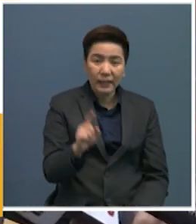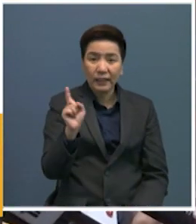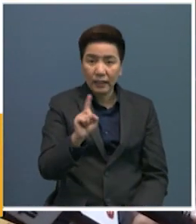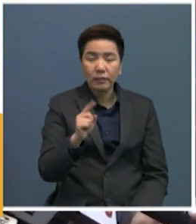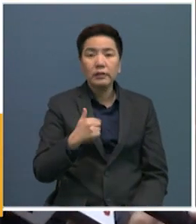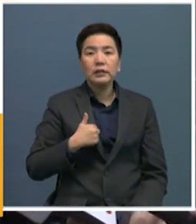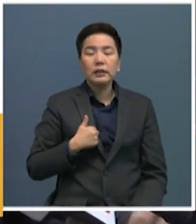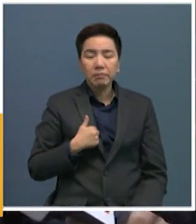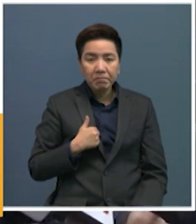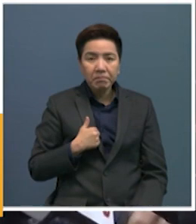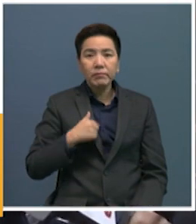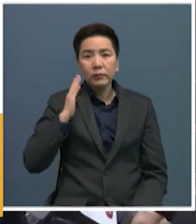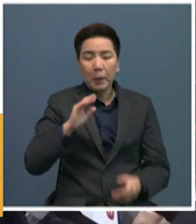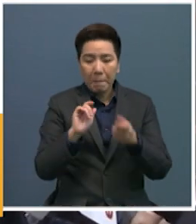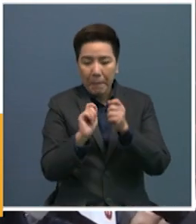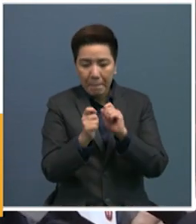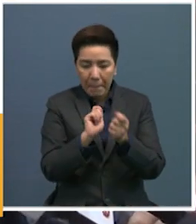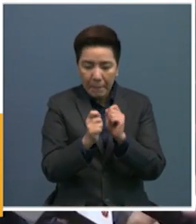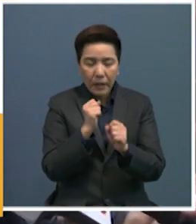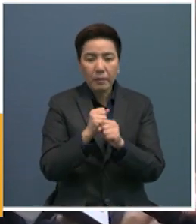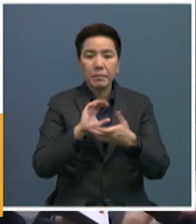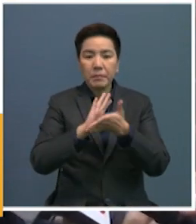อยู่ว่างั้นเถอะก็อาจจะมีการปรับให้ดีขึ้นด้วยนั่นเองล่ะค่ะ